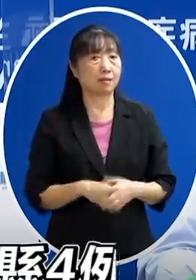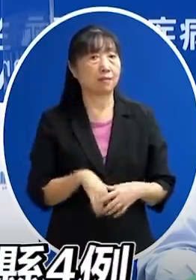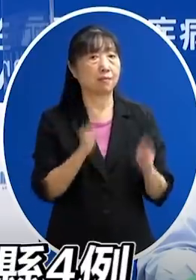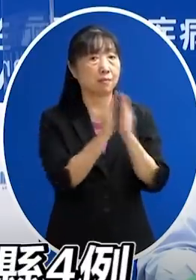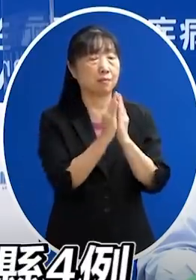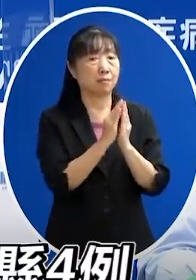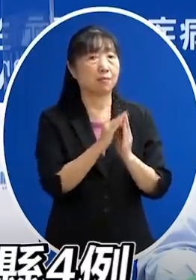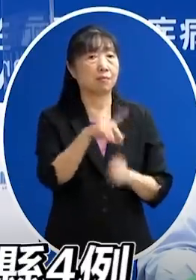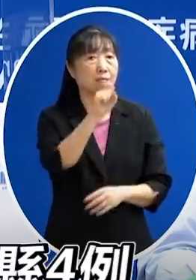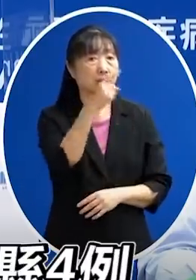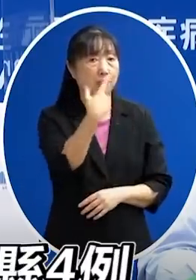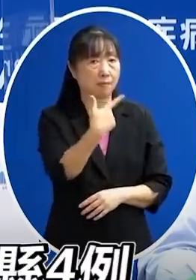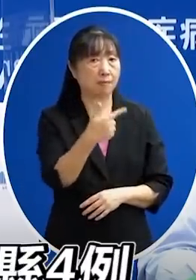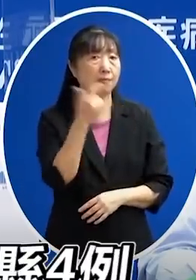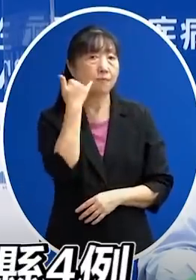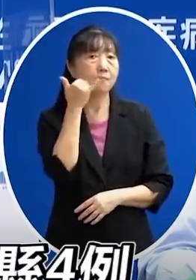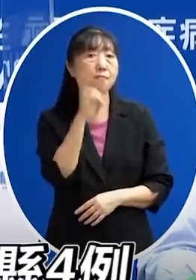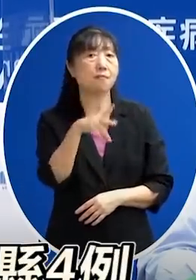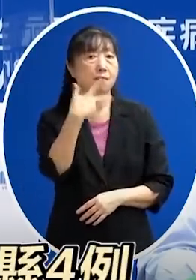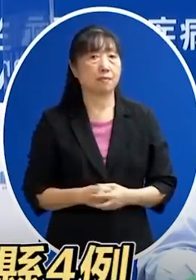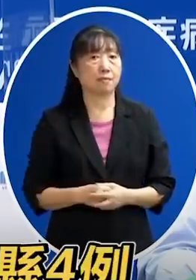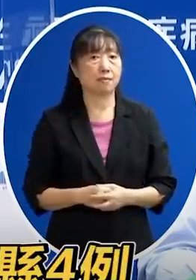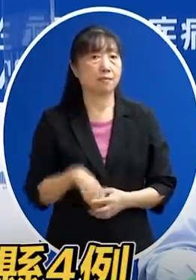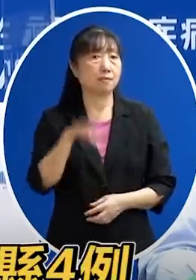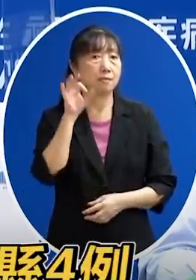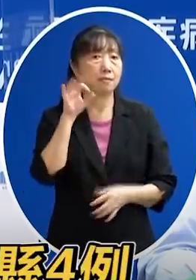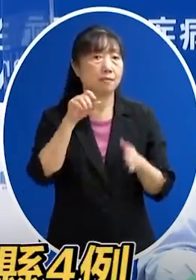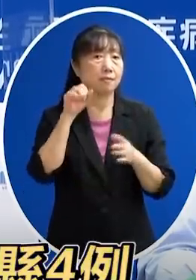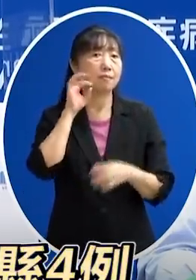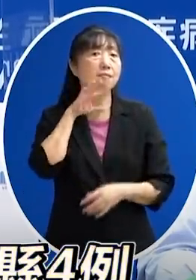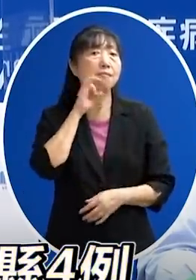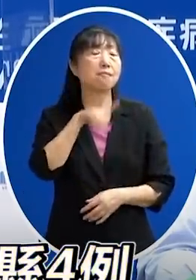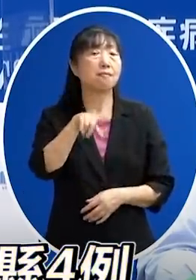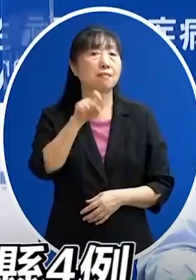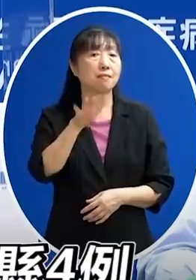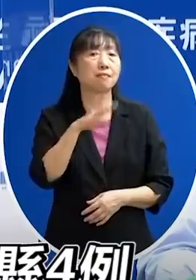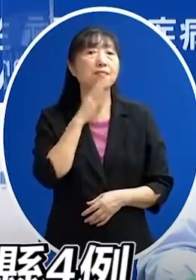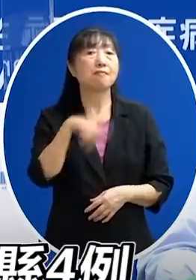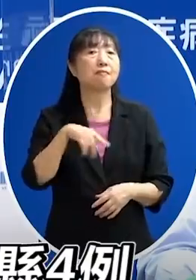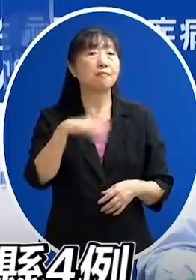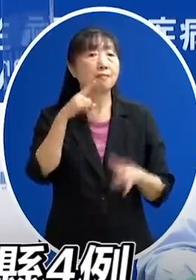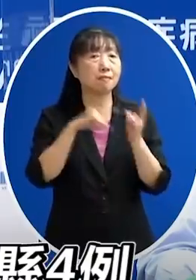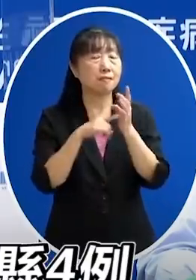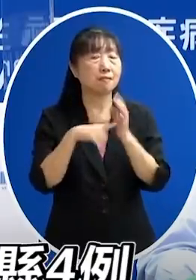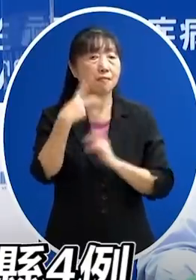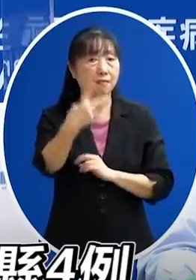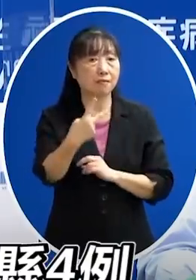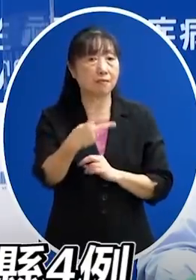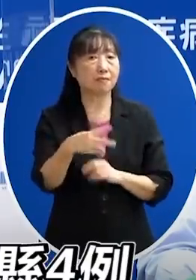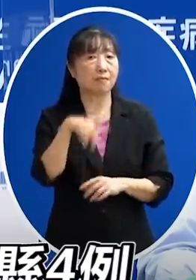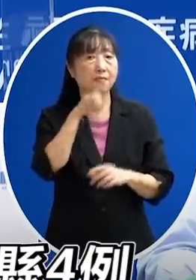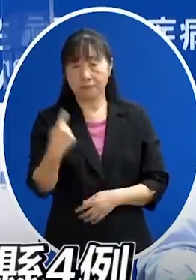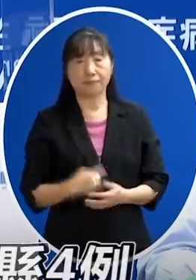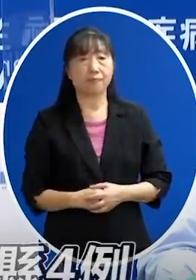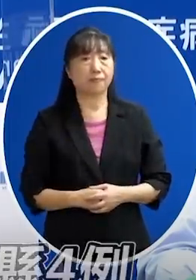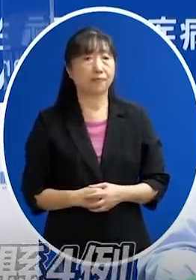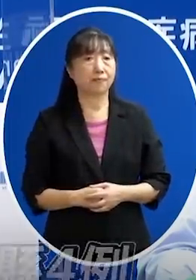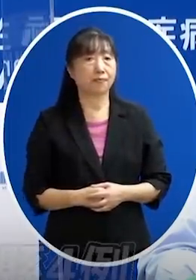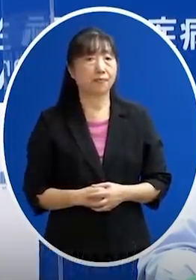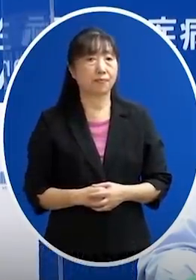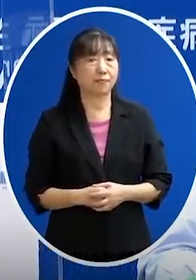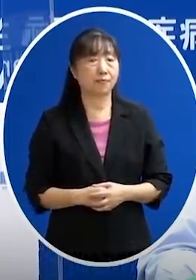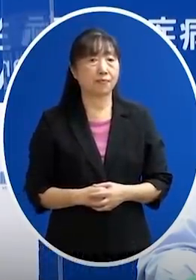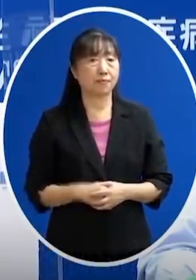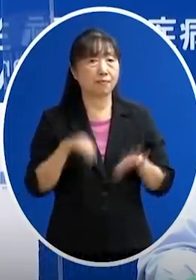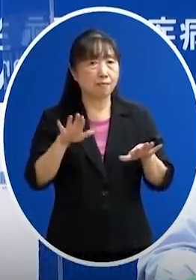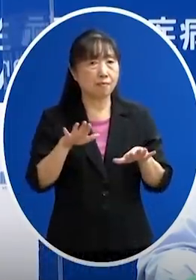桃园市16例，基隆市7例，彰化县4例，新竹县2例哈，台中及花莲各1例。整体看起